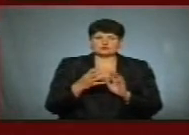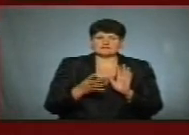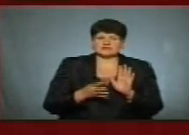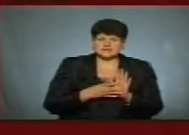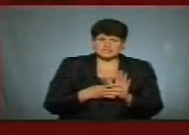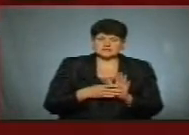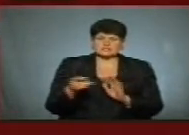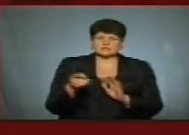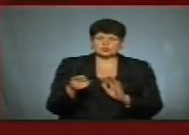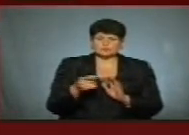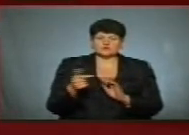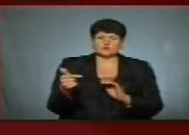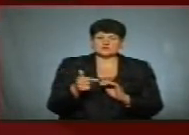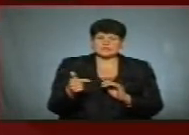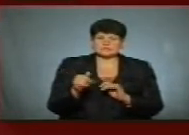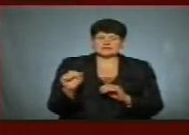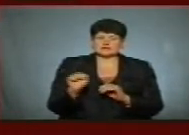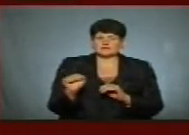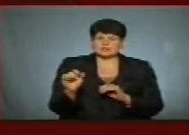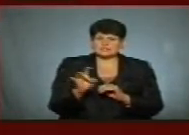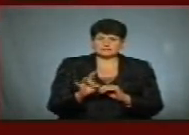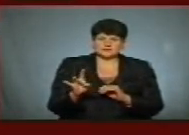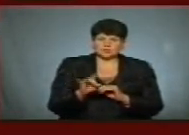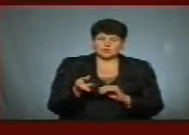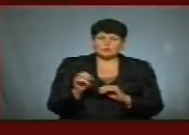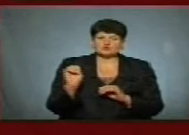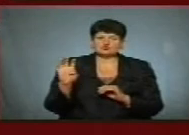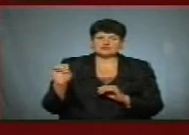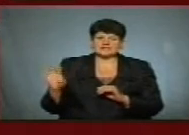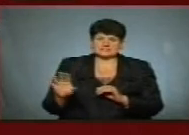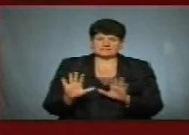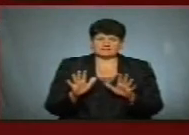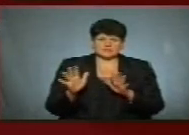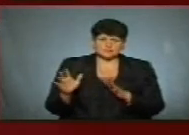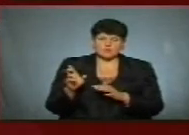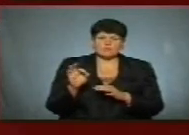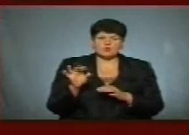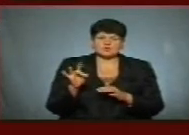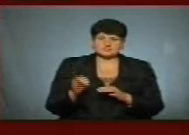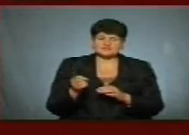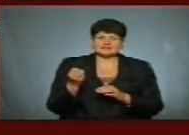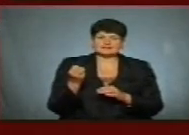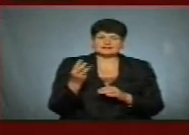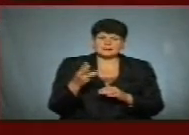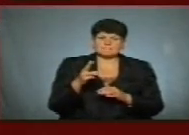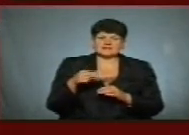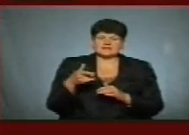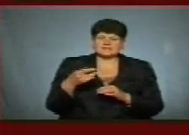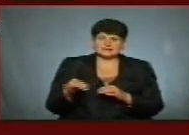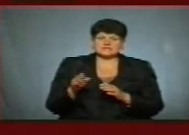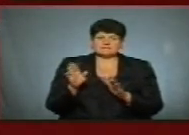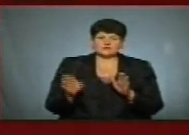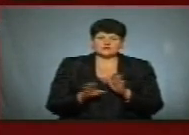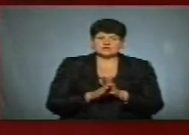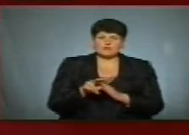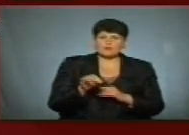19, Тернопільському, Гусятинському та Теребовлянському районах – по 14 випадків, Борщівському – 13, 10, під Гаєцькому та під